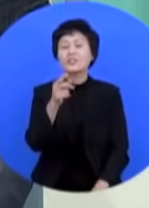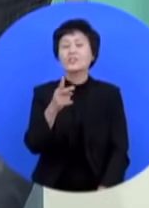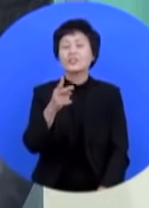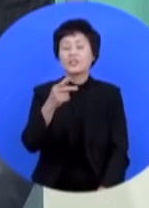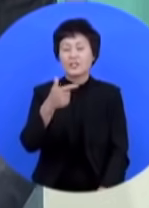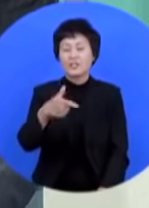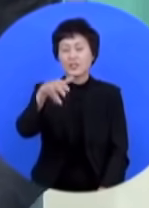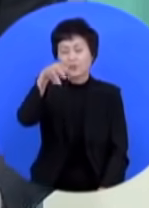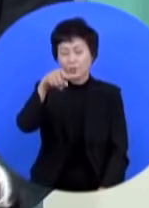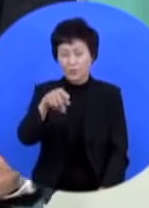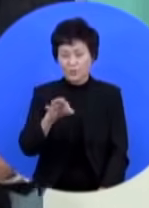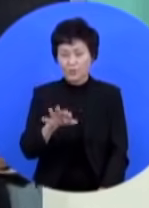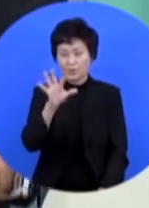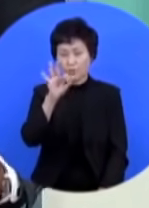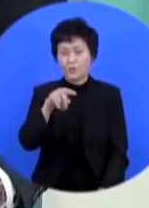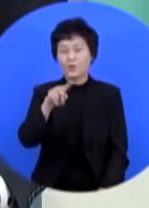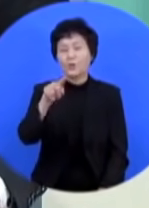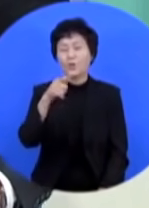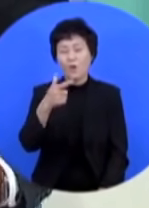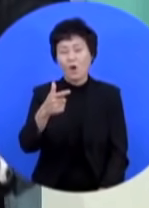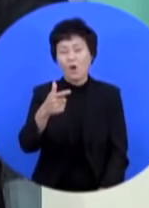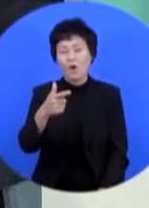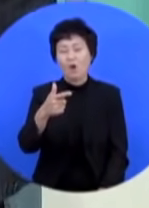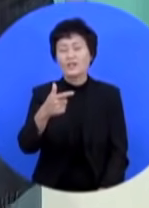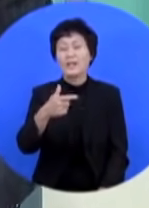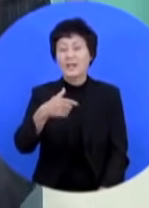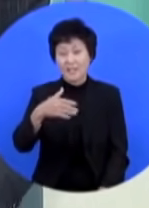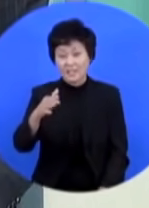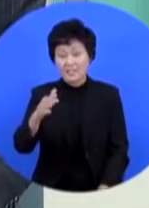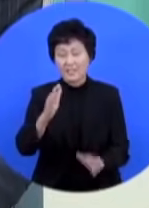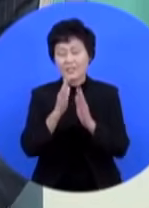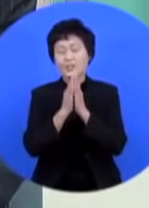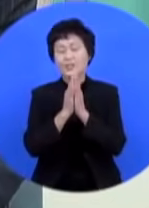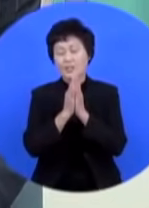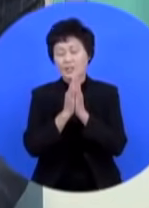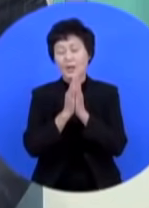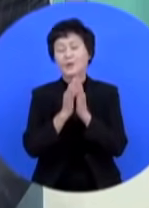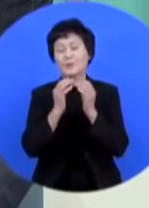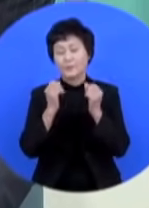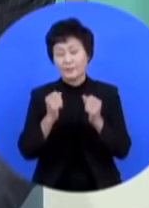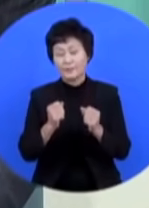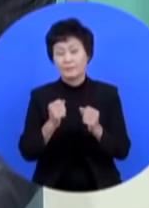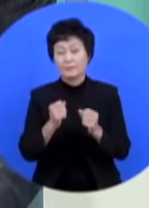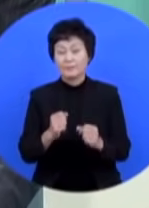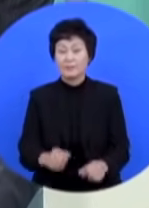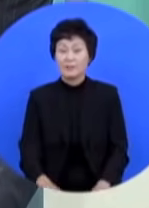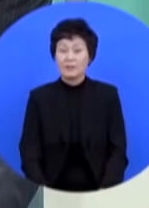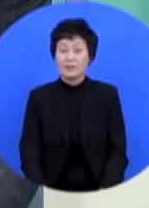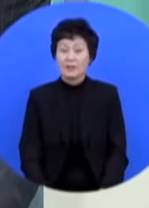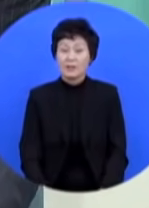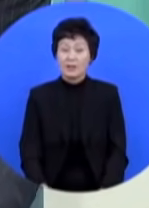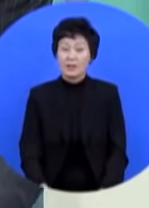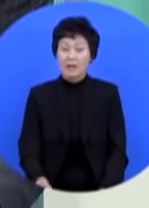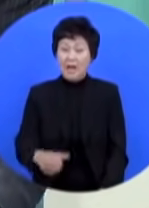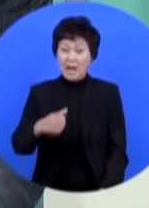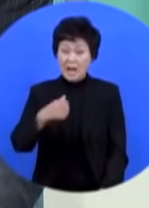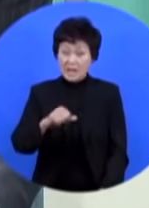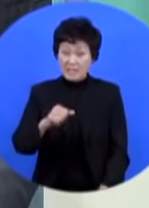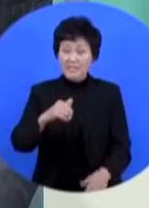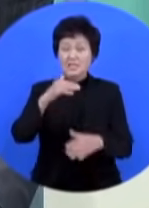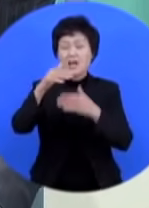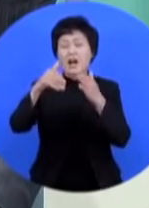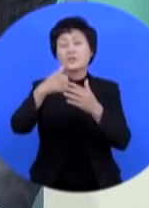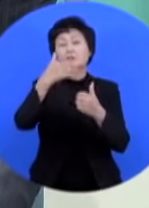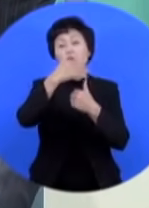에휴. 근데 사실은 우리 저 의사자가 된 우리 정요한 군이 하나님 품에 안긴 지가 벌써 10년이 됐어요.